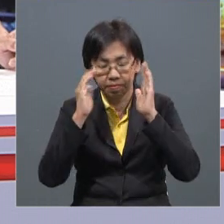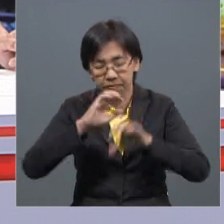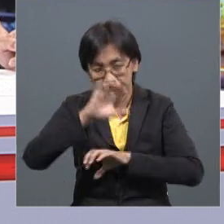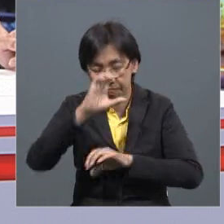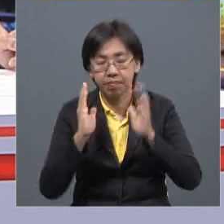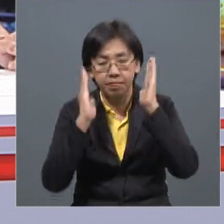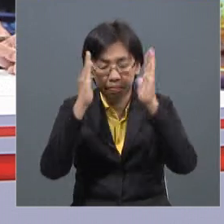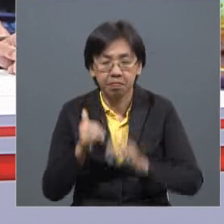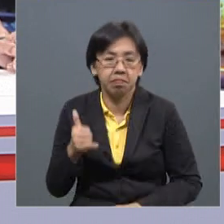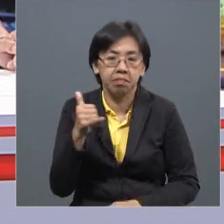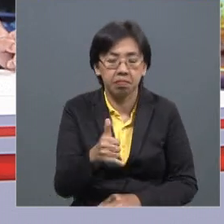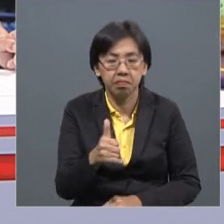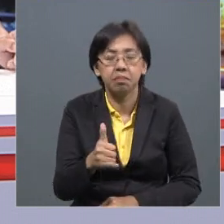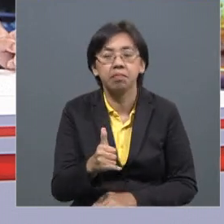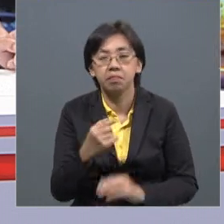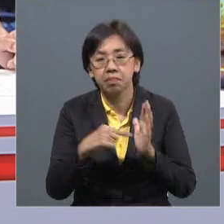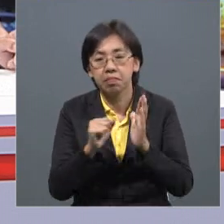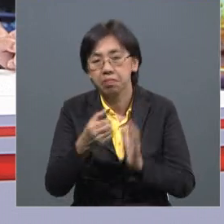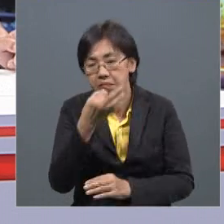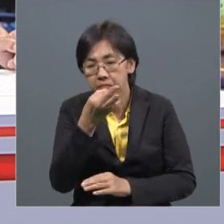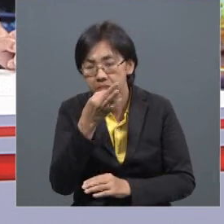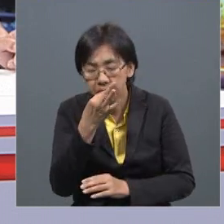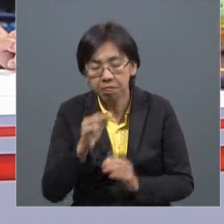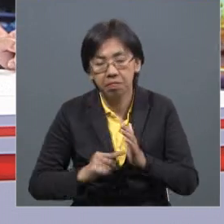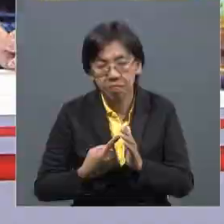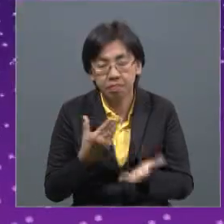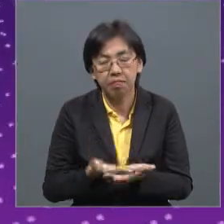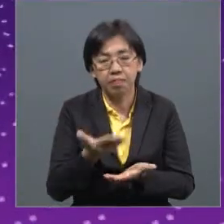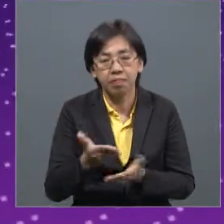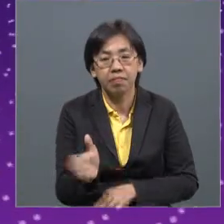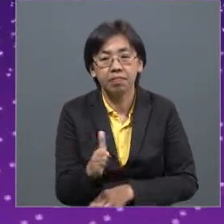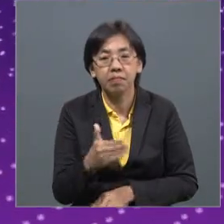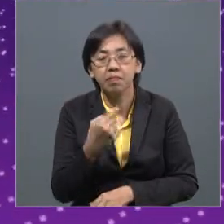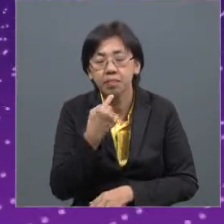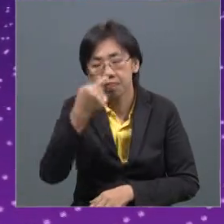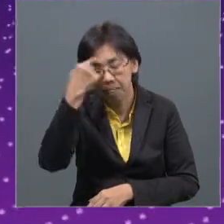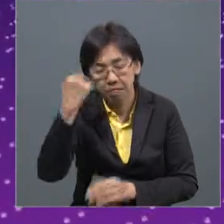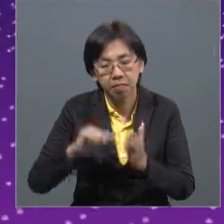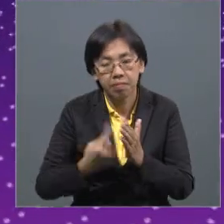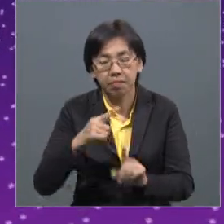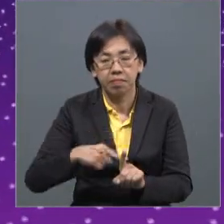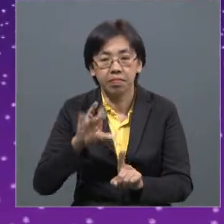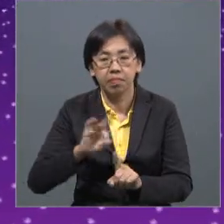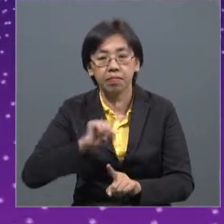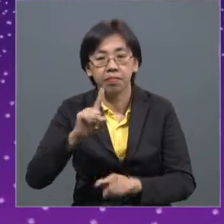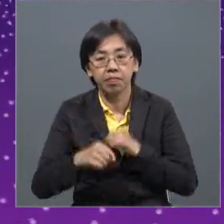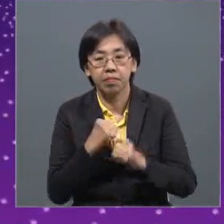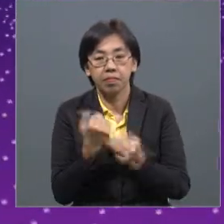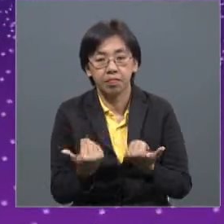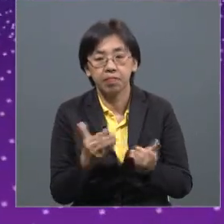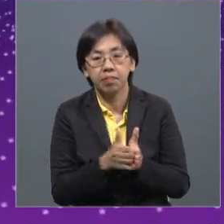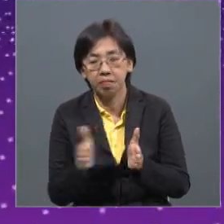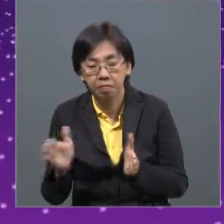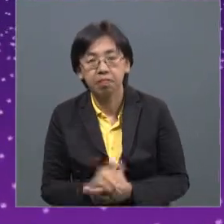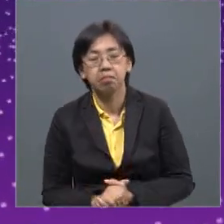สมุทรสาครนะครับไปตรวจจุดที่จะเป็นจุดนำร่องในการรับซื้อซึ่งเขาจะเริ่มในวันที่ 1สิงหาคมนี้เป็นต้นไปนะครับแล้วก็เขามี